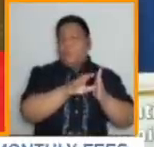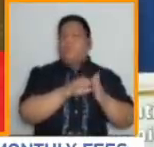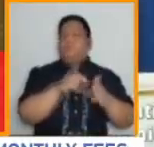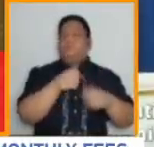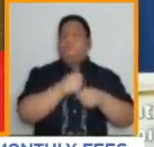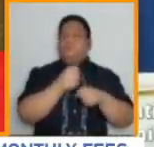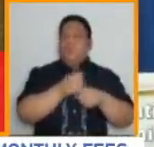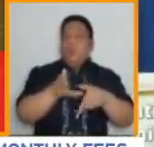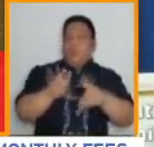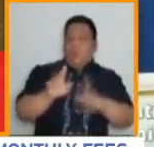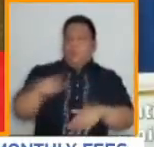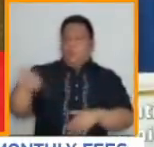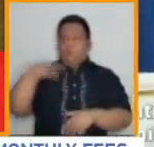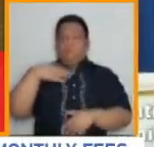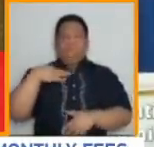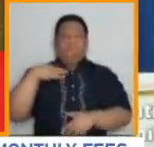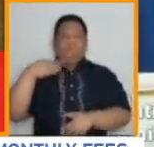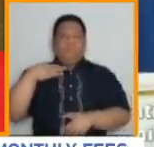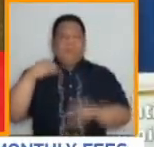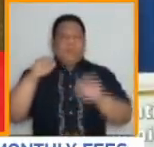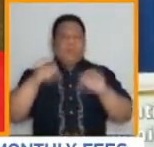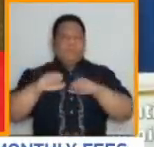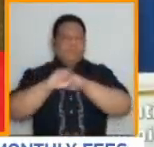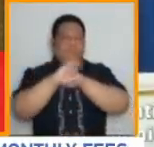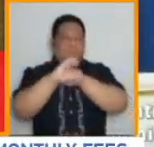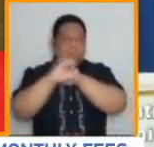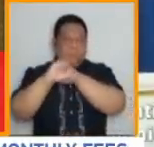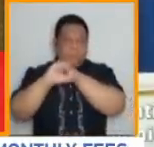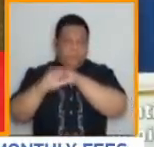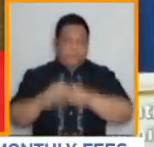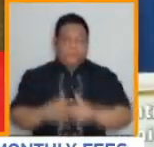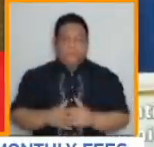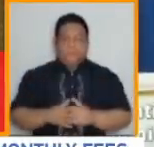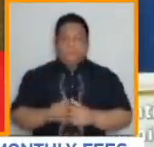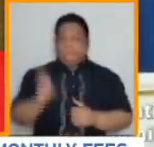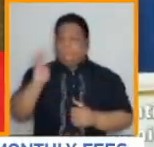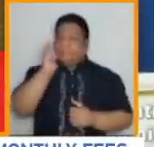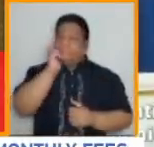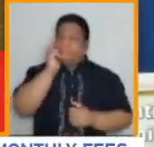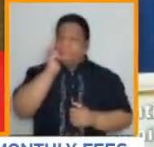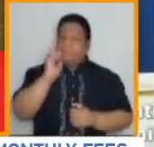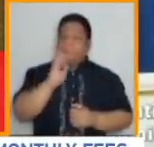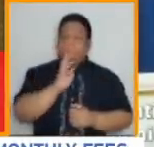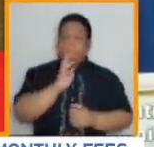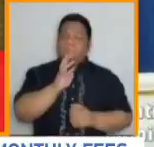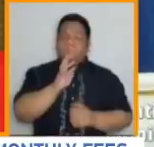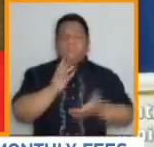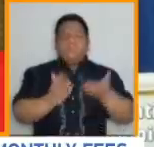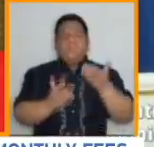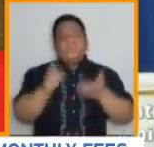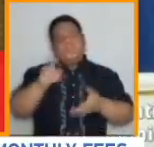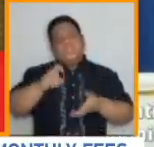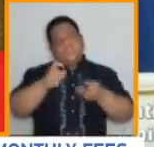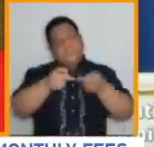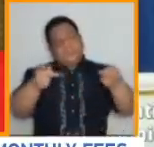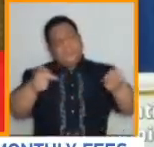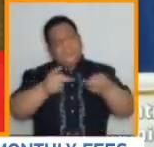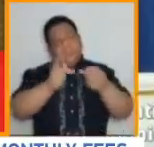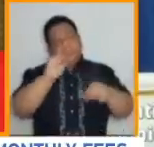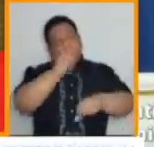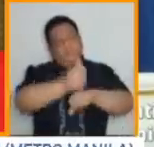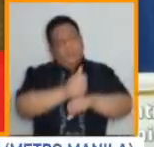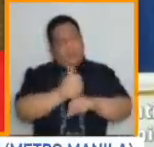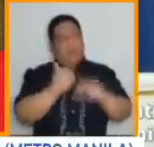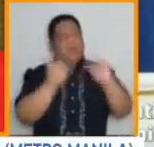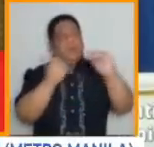to have a place where maybe they would limit the attendance. I'd like to